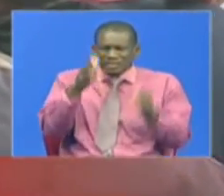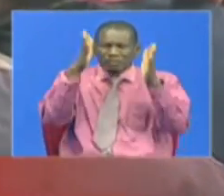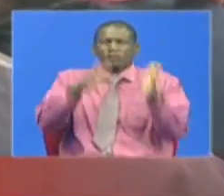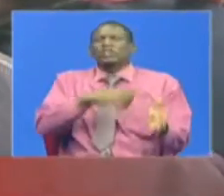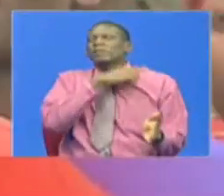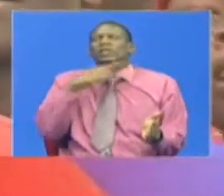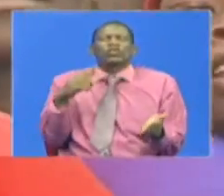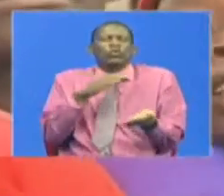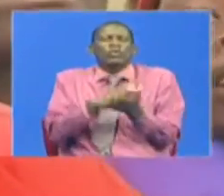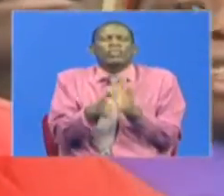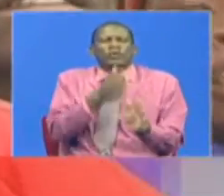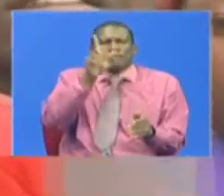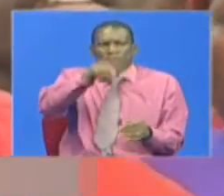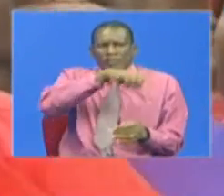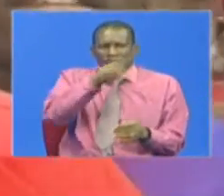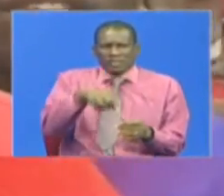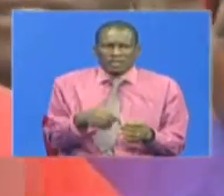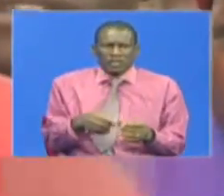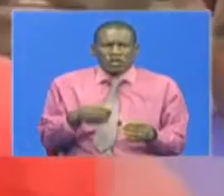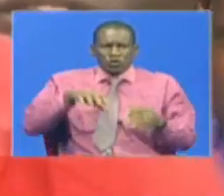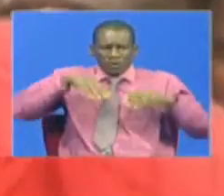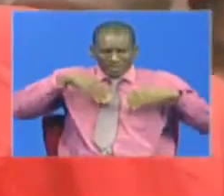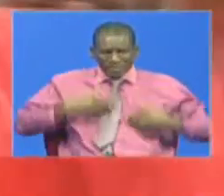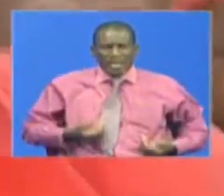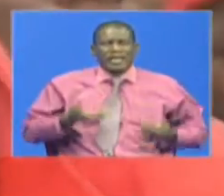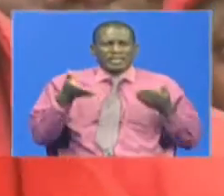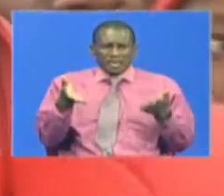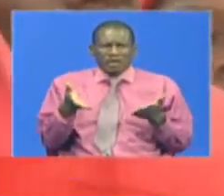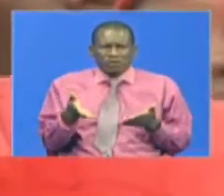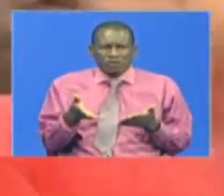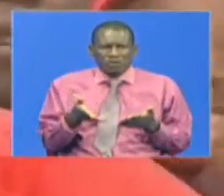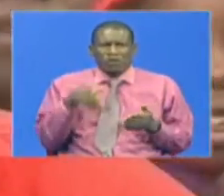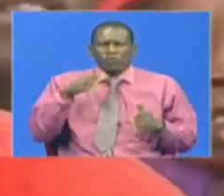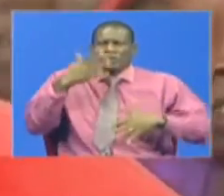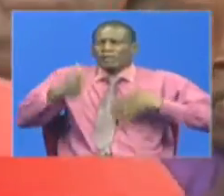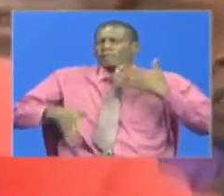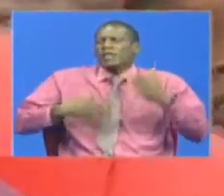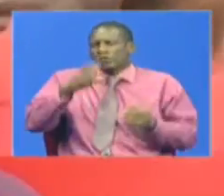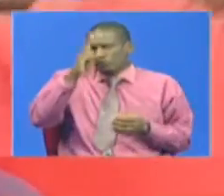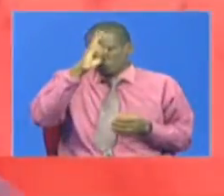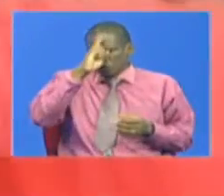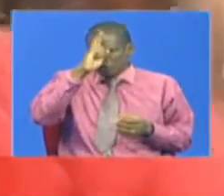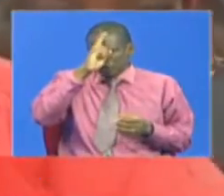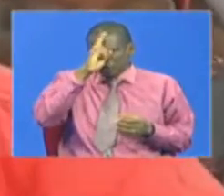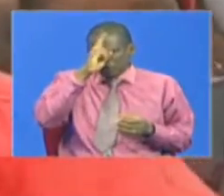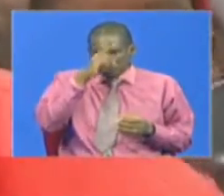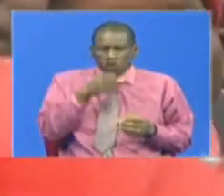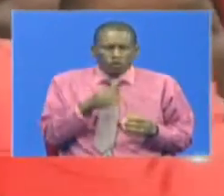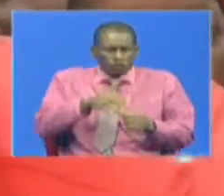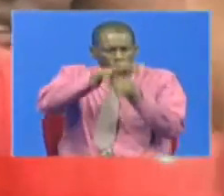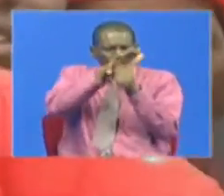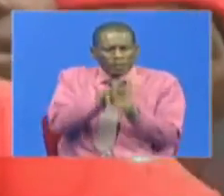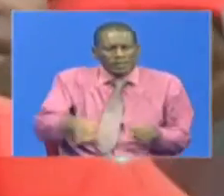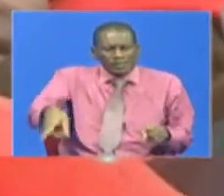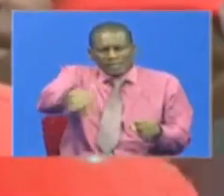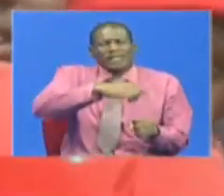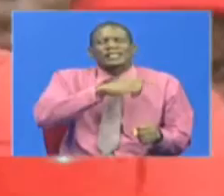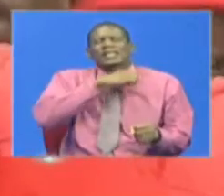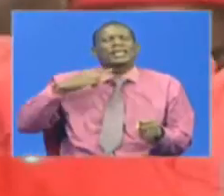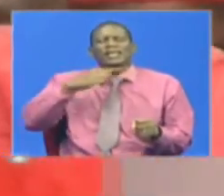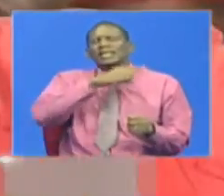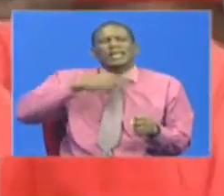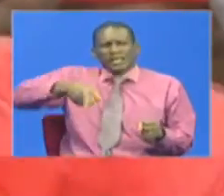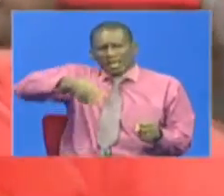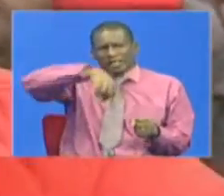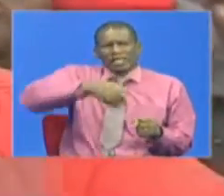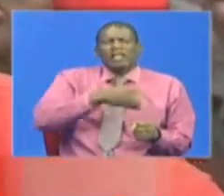bure bila hatia. Tumechoka sana na tabia ya askari ya kutudhulumu na kutuua.